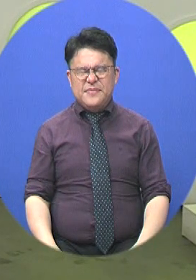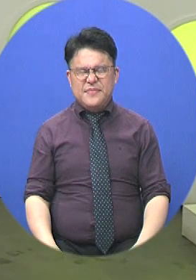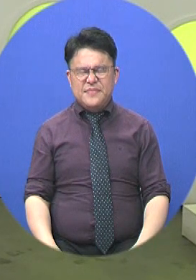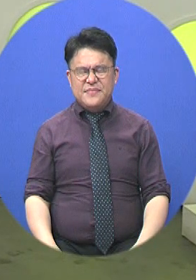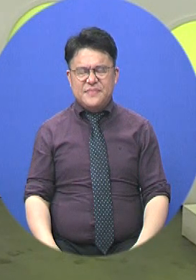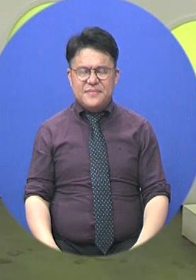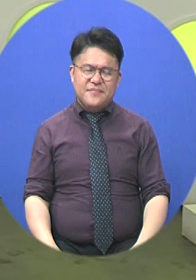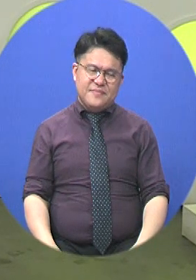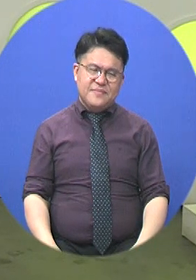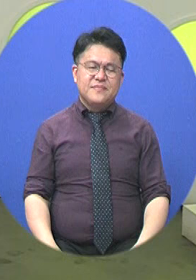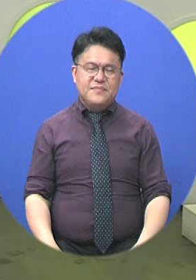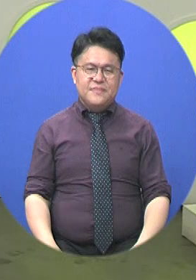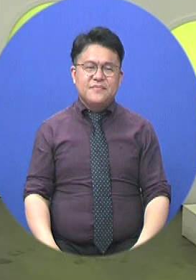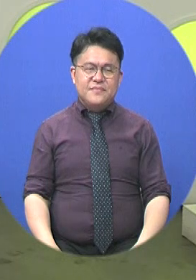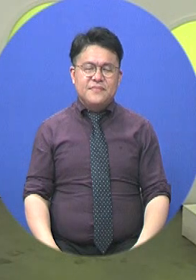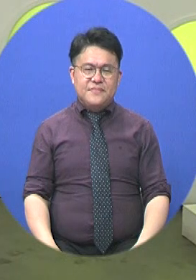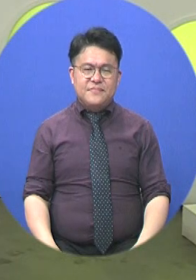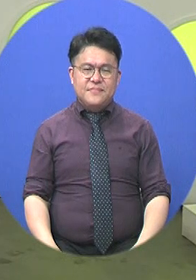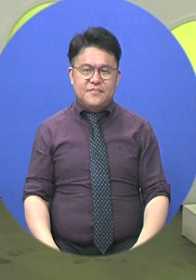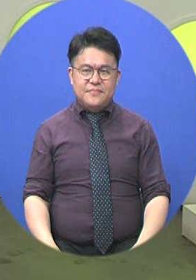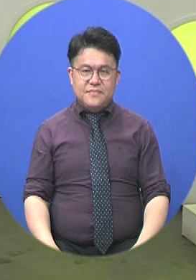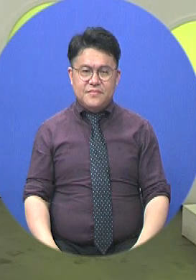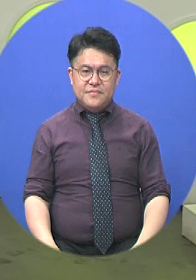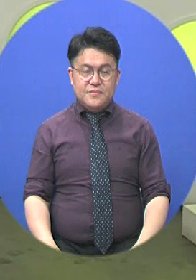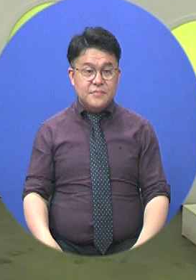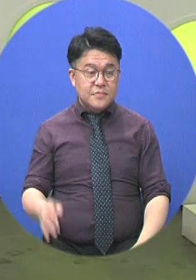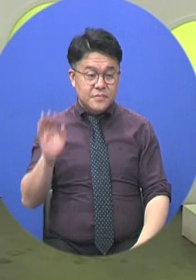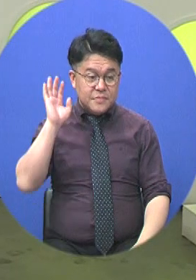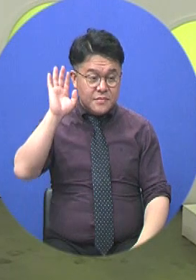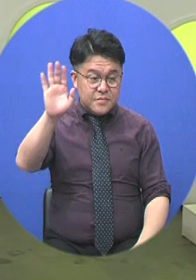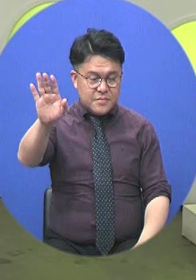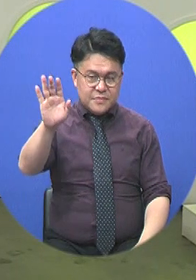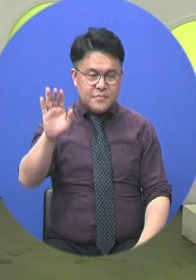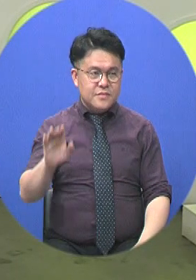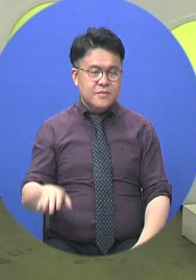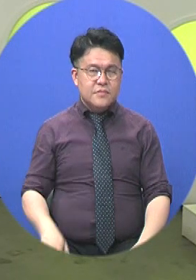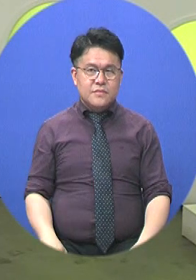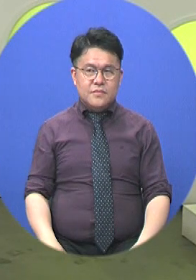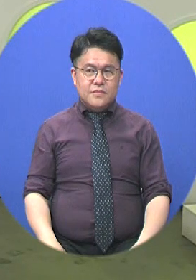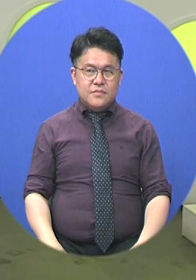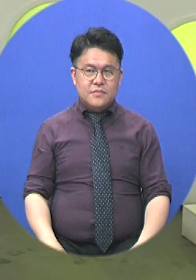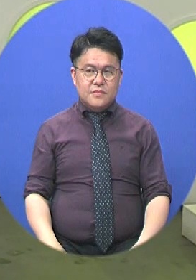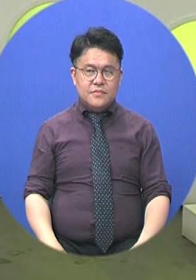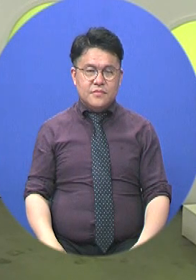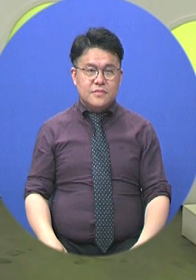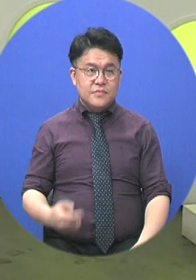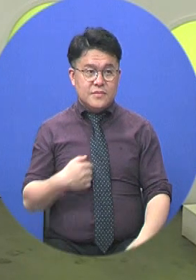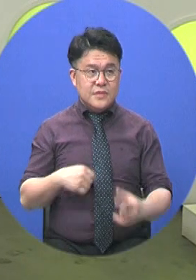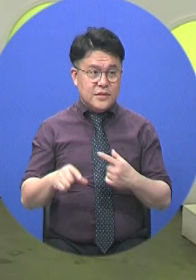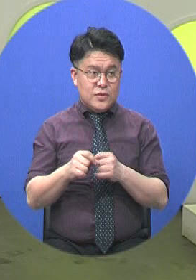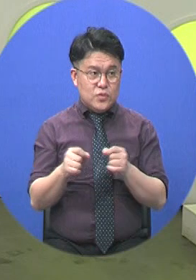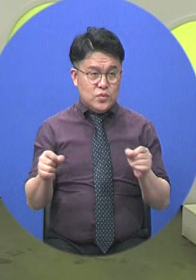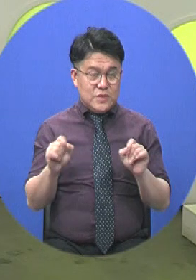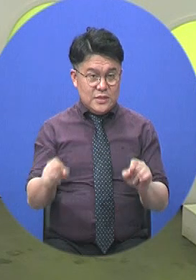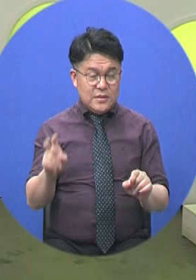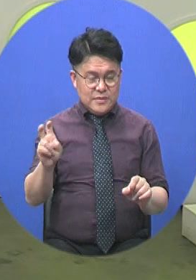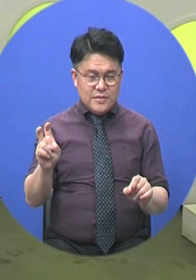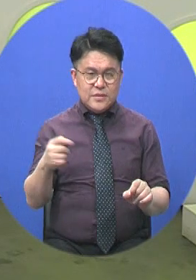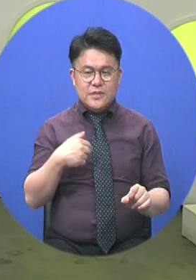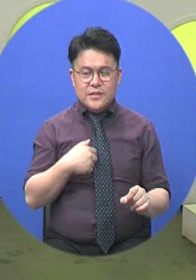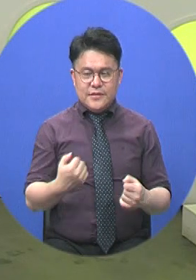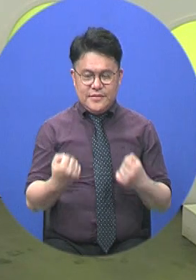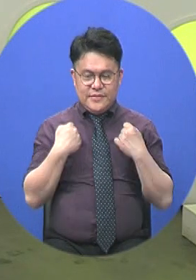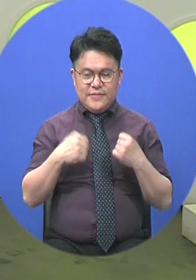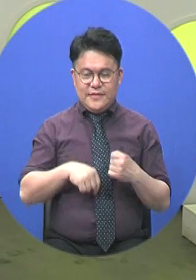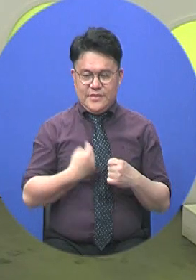같았어요. 네. 그래서 그러시구나. 앞으로 살 날이 더 많은데 네. 나의 건강은